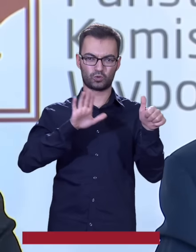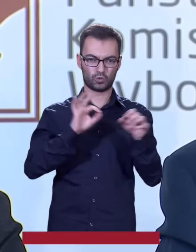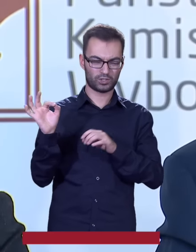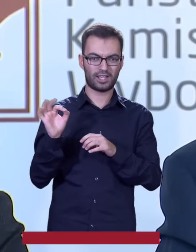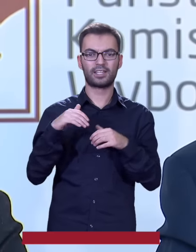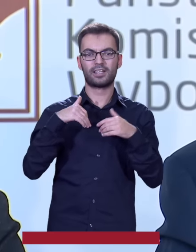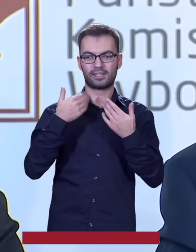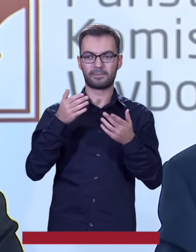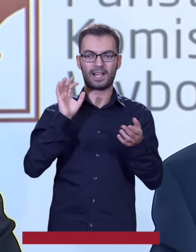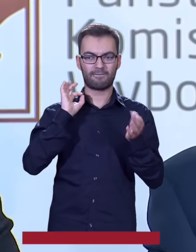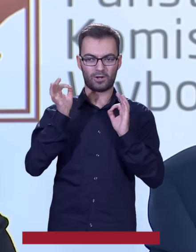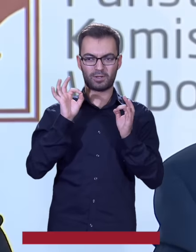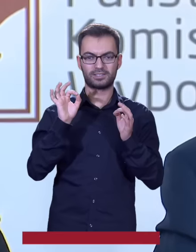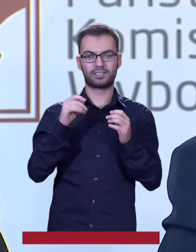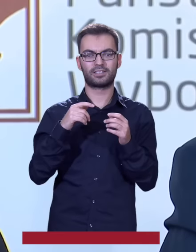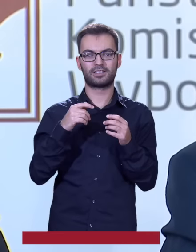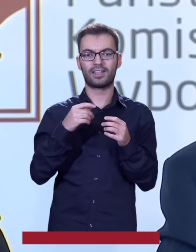dane